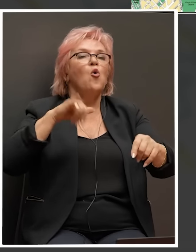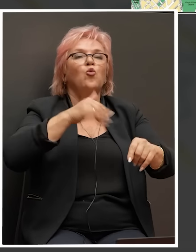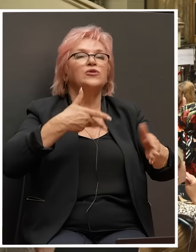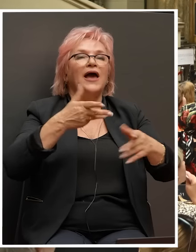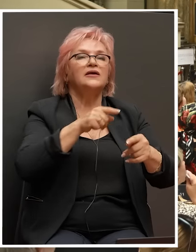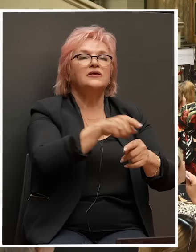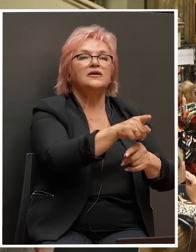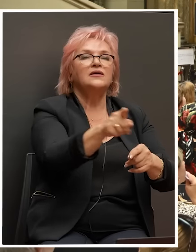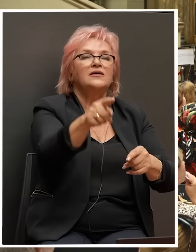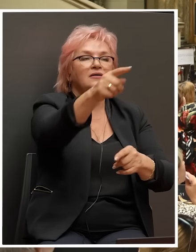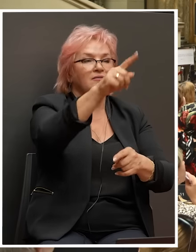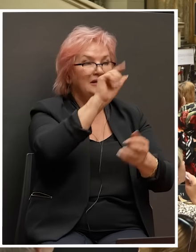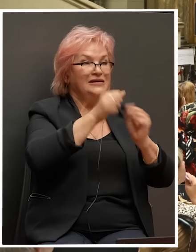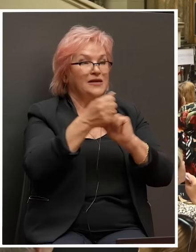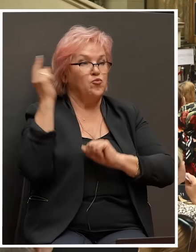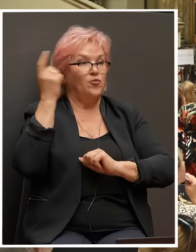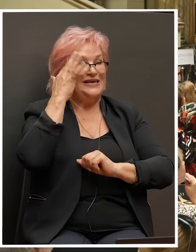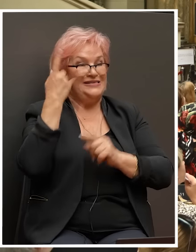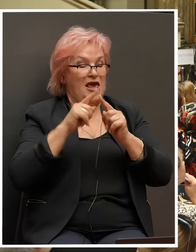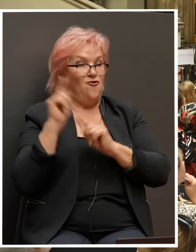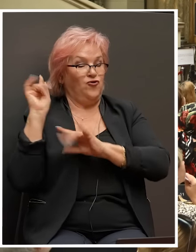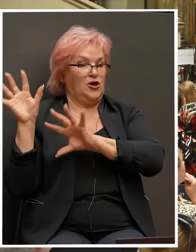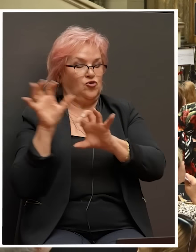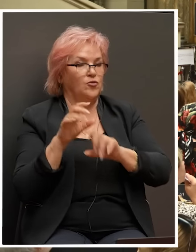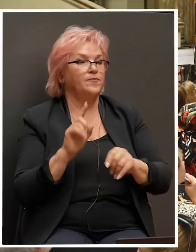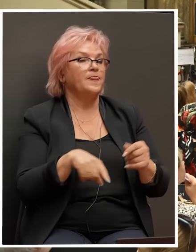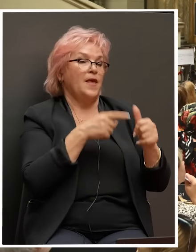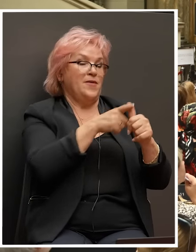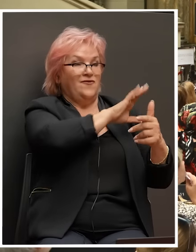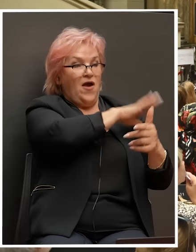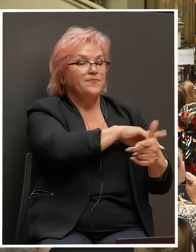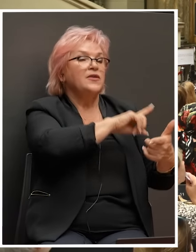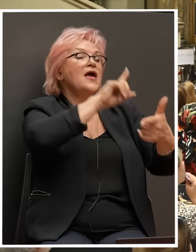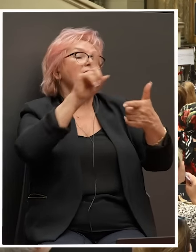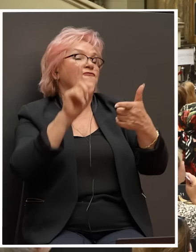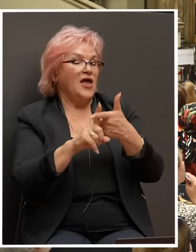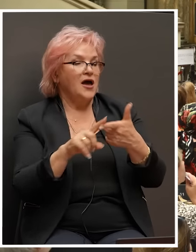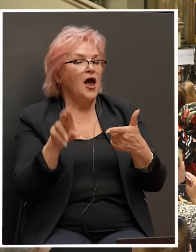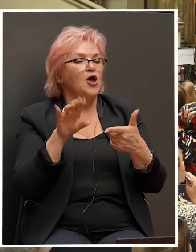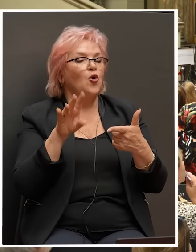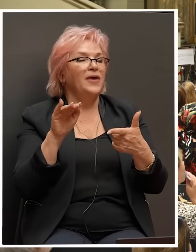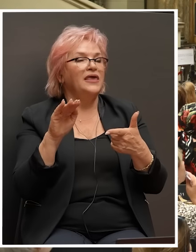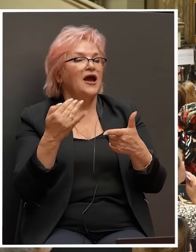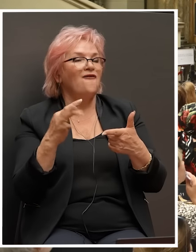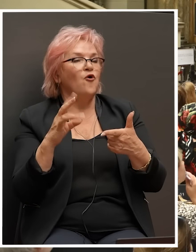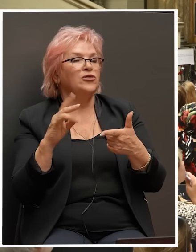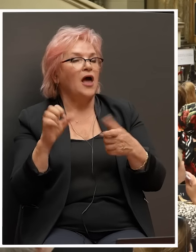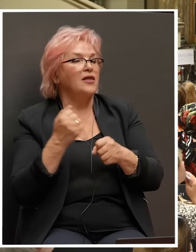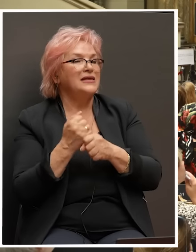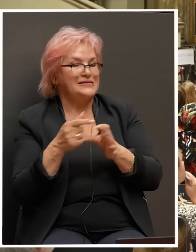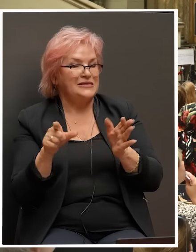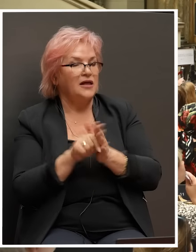идти. Запомните эту идею. Вторая вещь, которую сделал Доменико Фонтана вместе с Феличи Перетти, они сделали